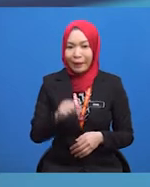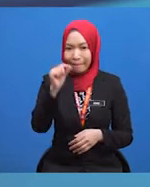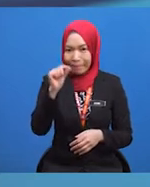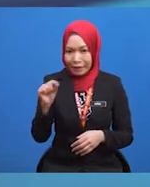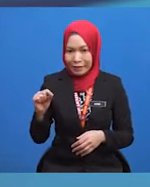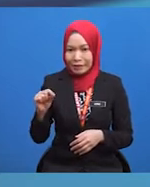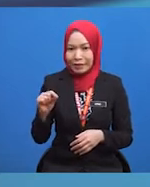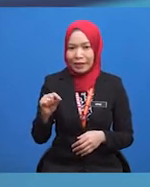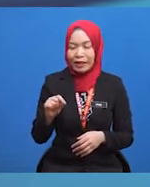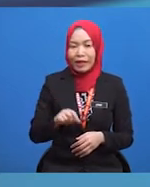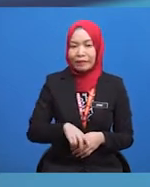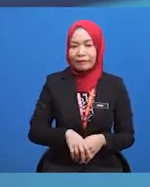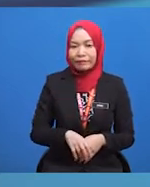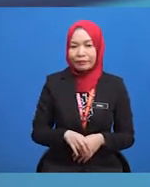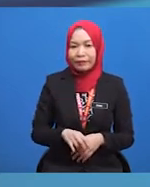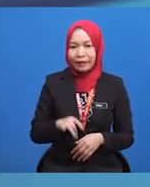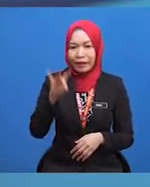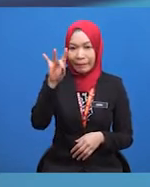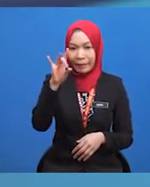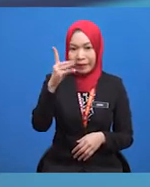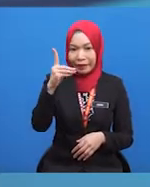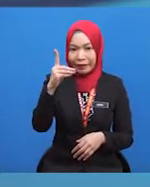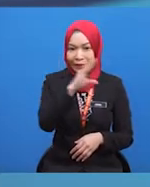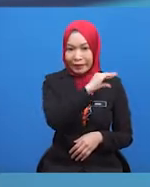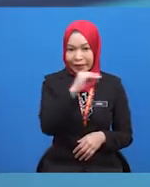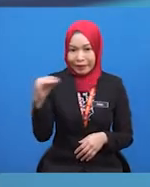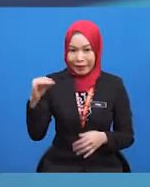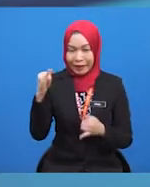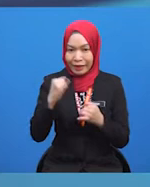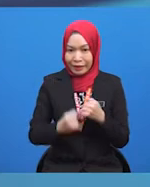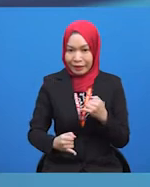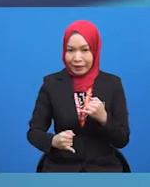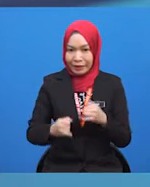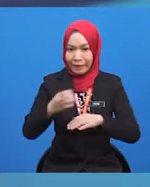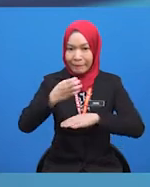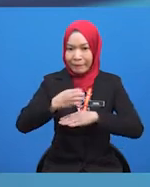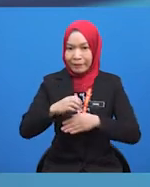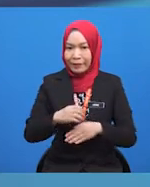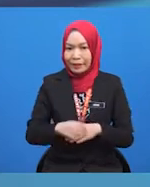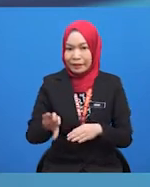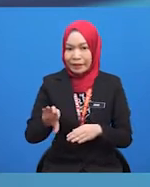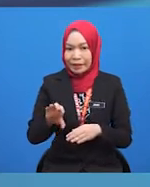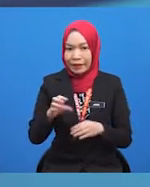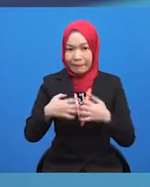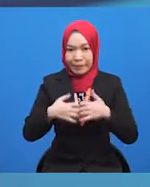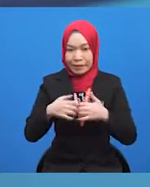pensel 8B dan akhir sekali ialah pencetak.